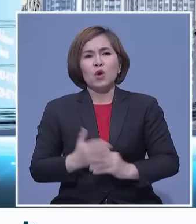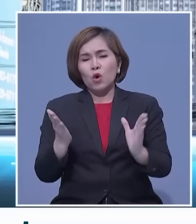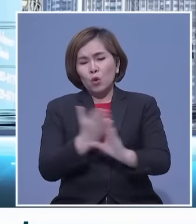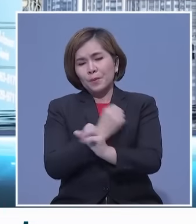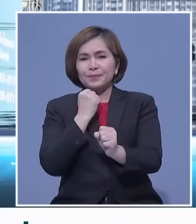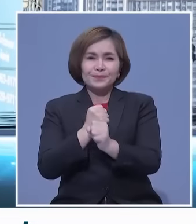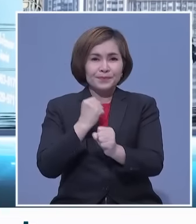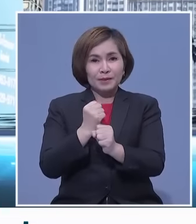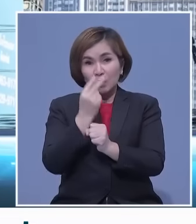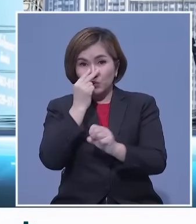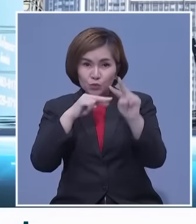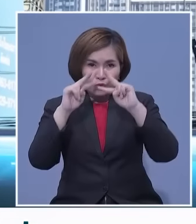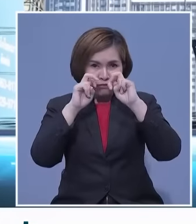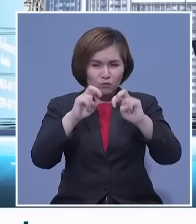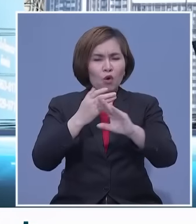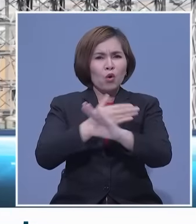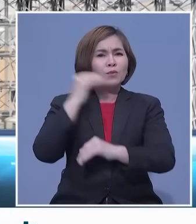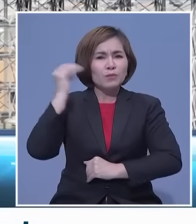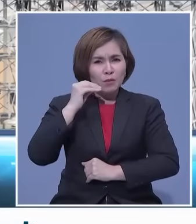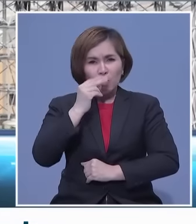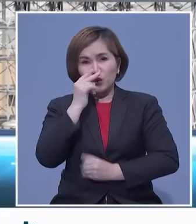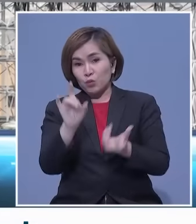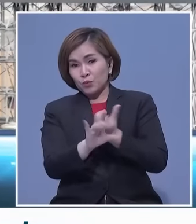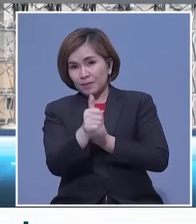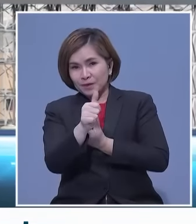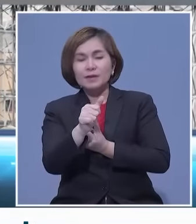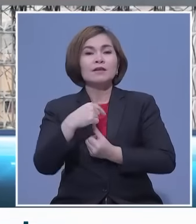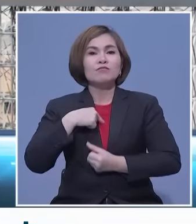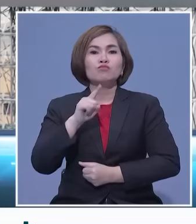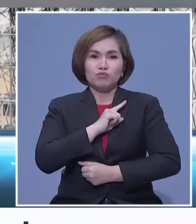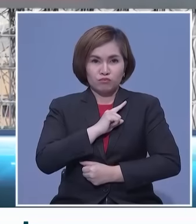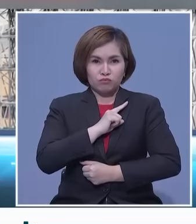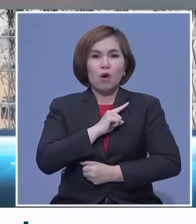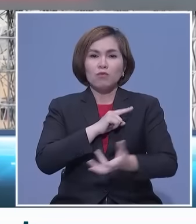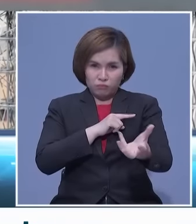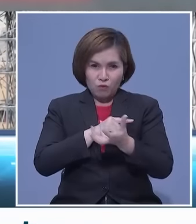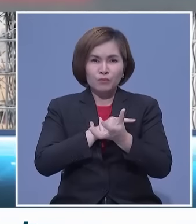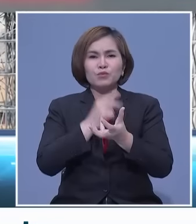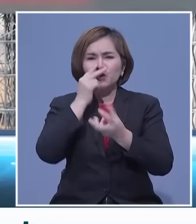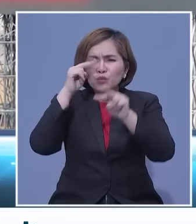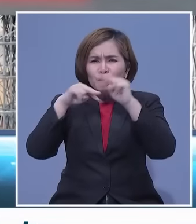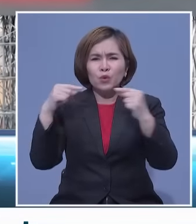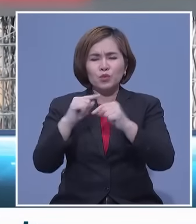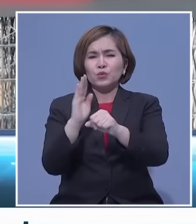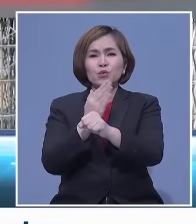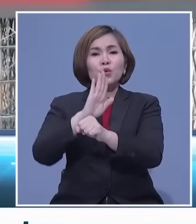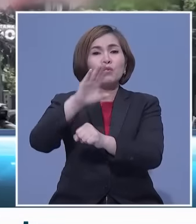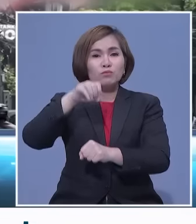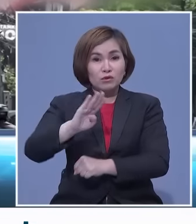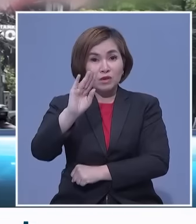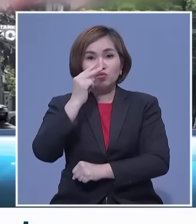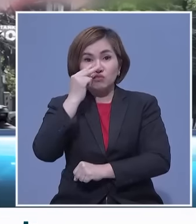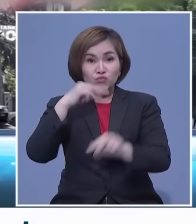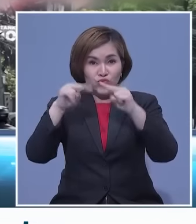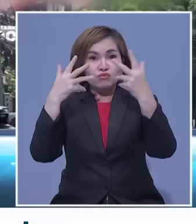ชิ้นโดยส่วนตัวเนี่ยศึกษามาก่อนว่ามีคุณภาพทีนี้เบื้องต้นได้ตรวจสอบไปที่การประกอบธุรกิจของบริษัทนะคะ